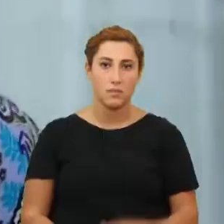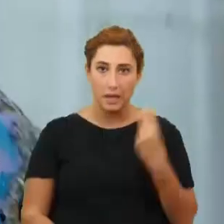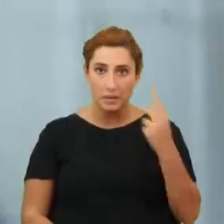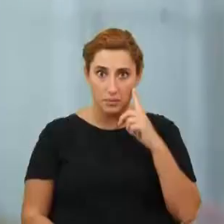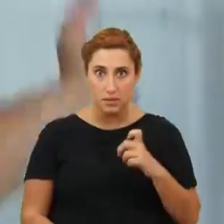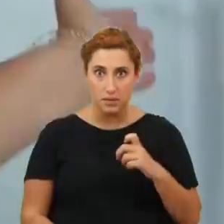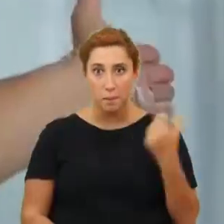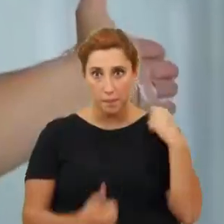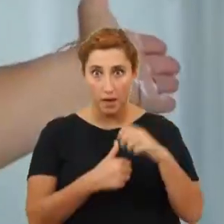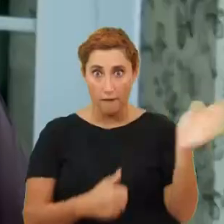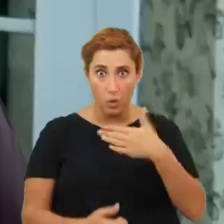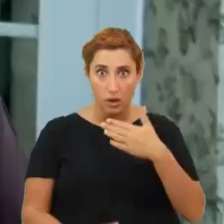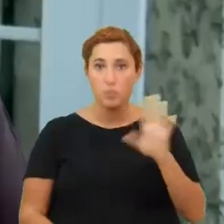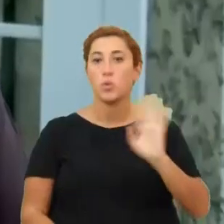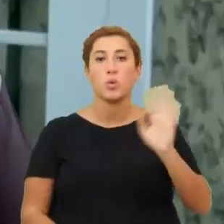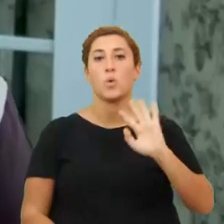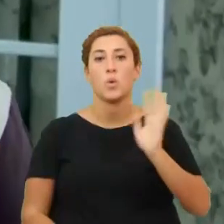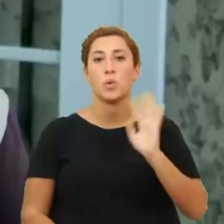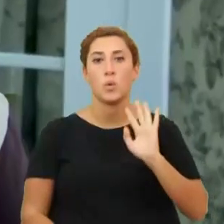İyi misin? Bir daha vurayım mı? Yok.